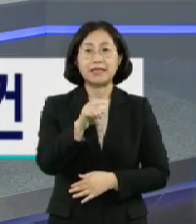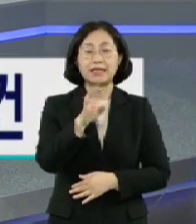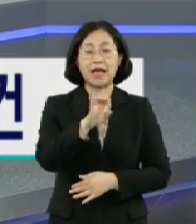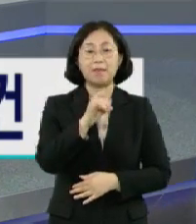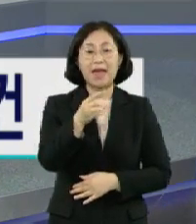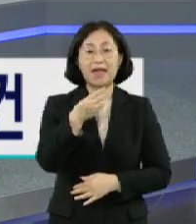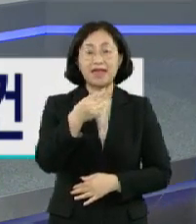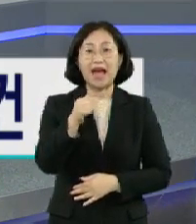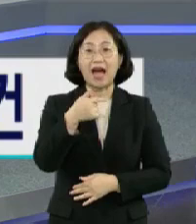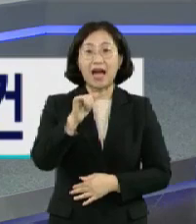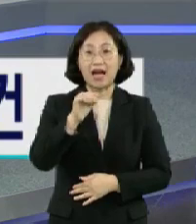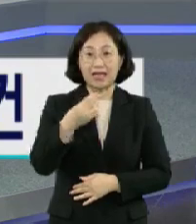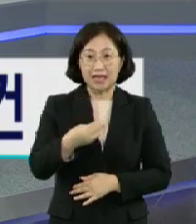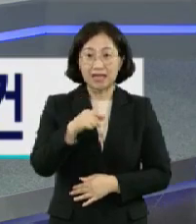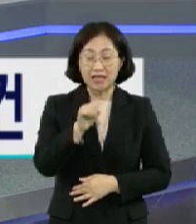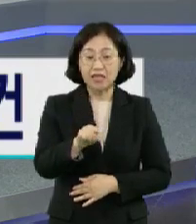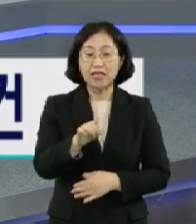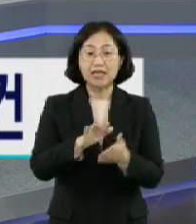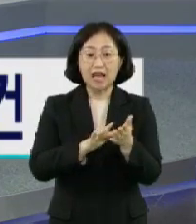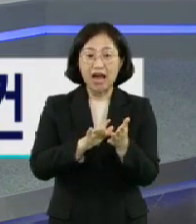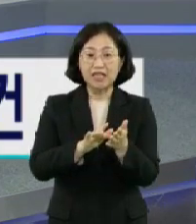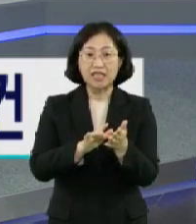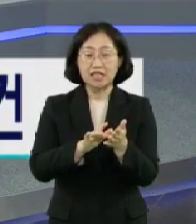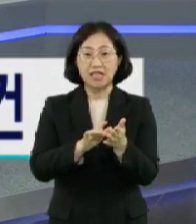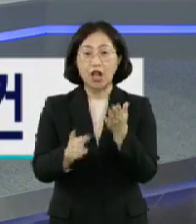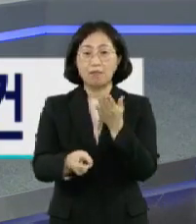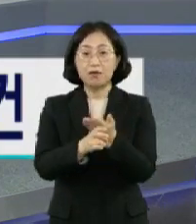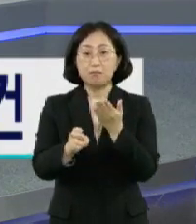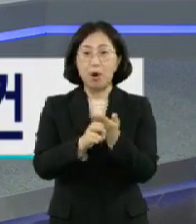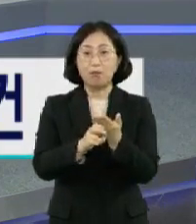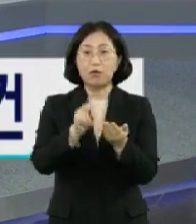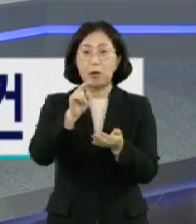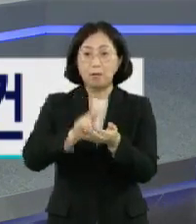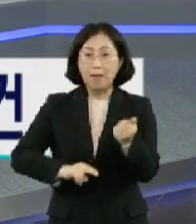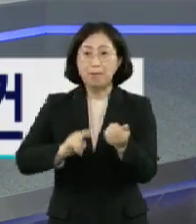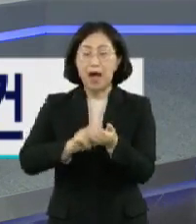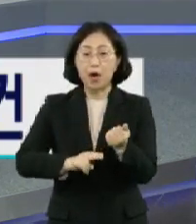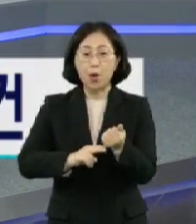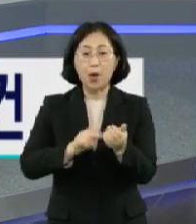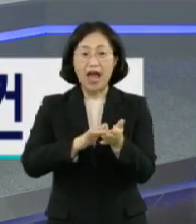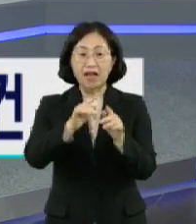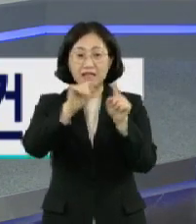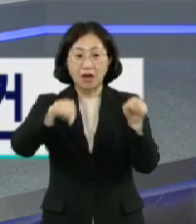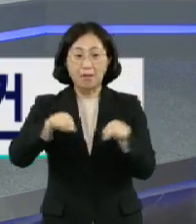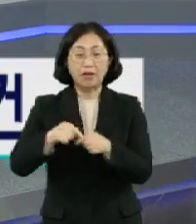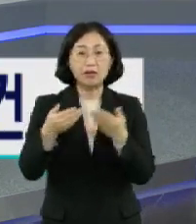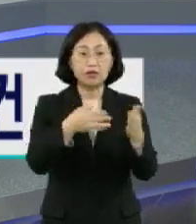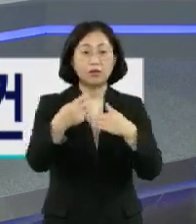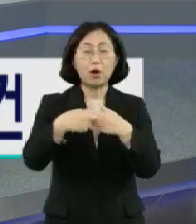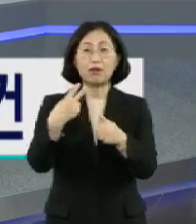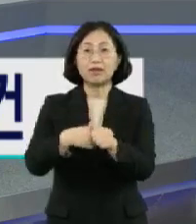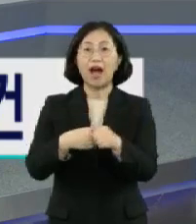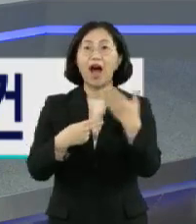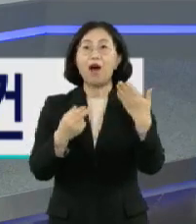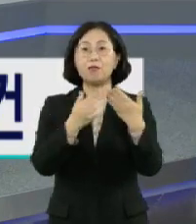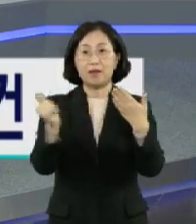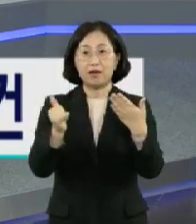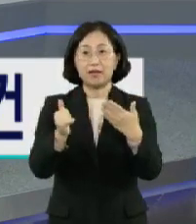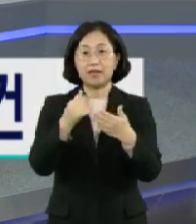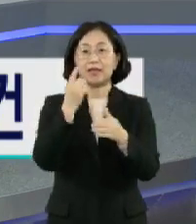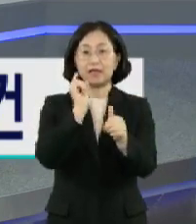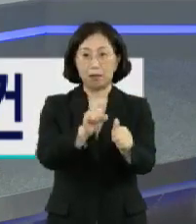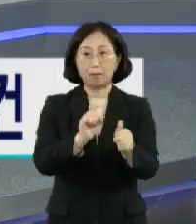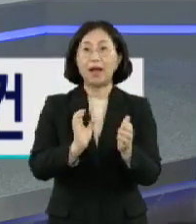허위로 처방받아 투약하거나 이를 유통한 일당과 처방한 의사 9명이 경찰에 적발됐습니다. 김철진